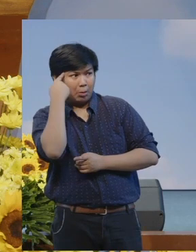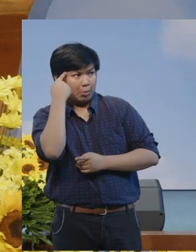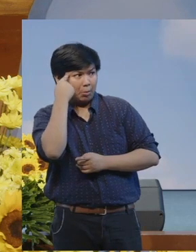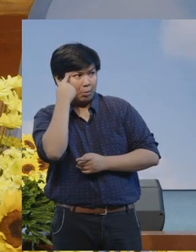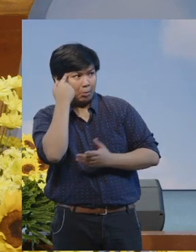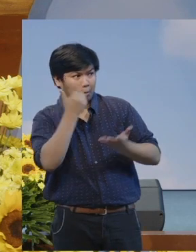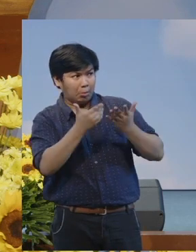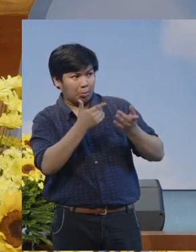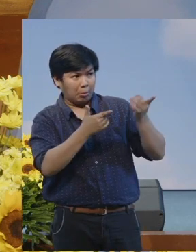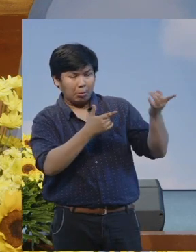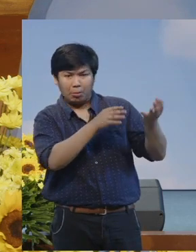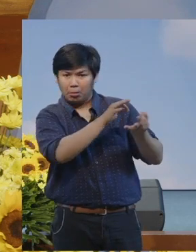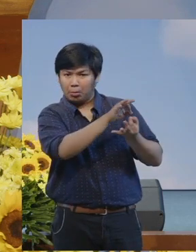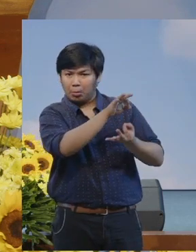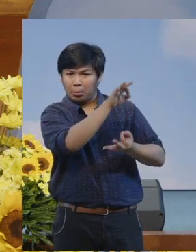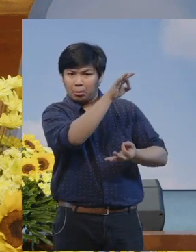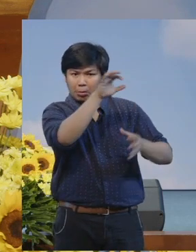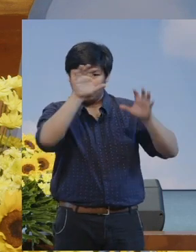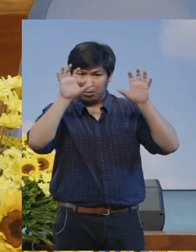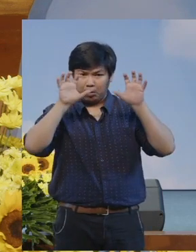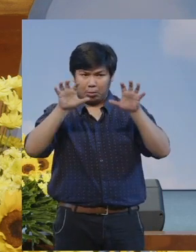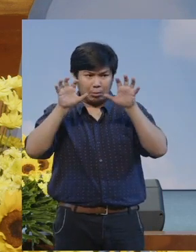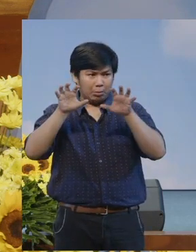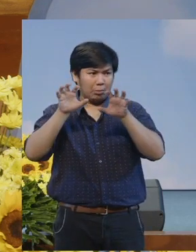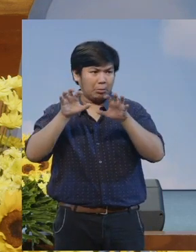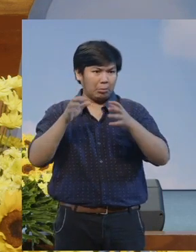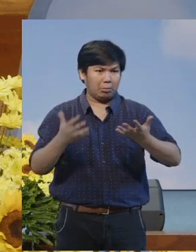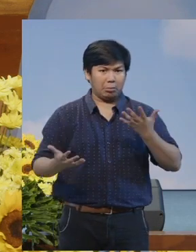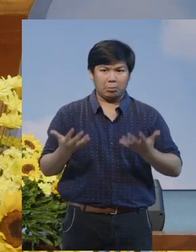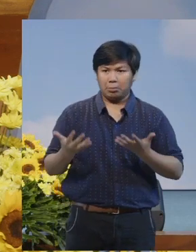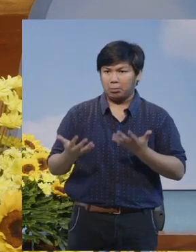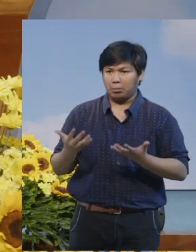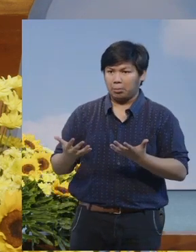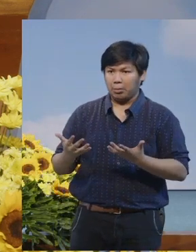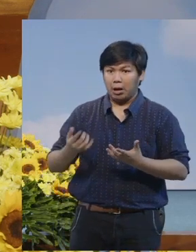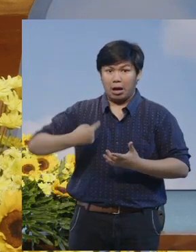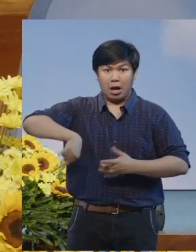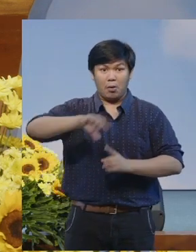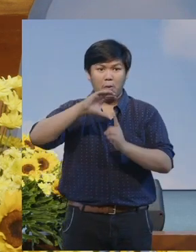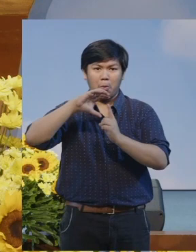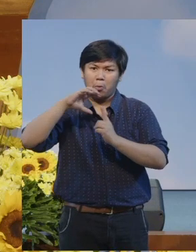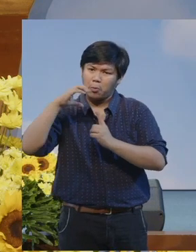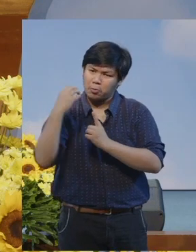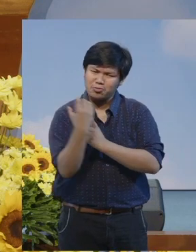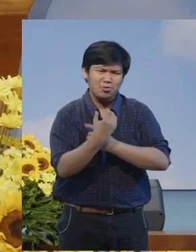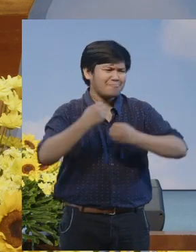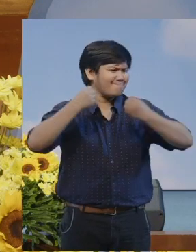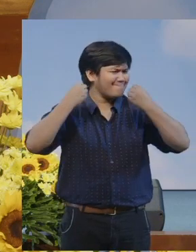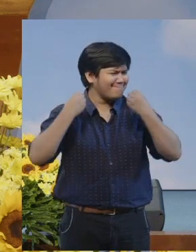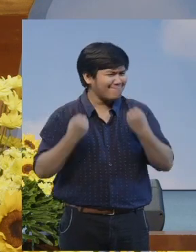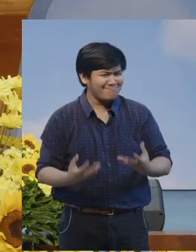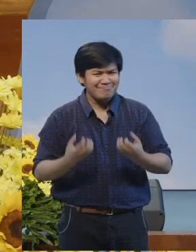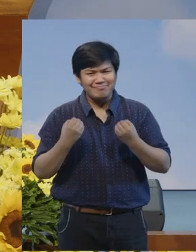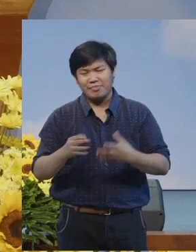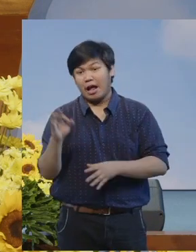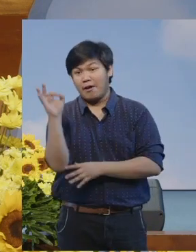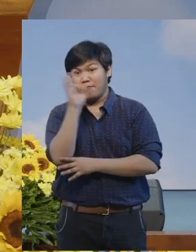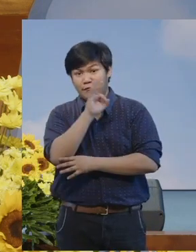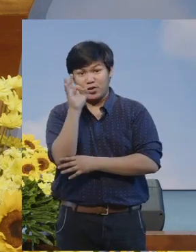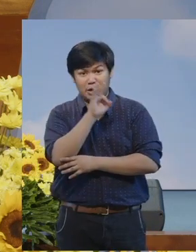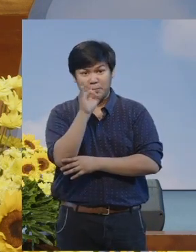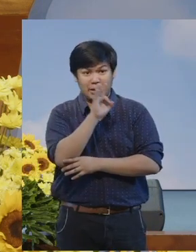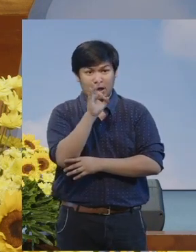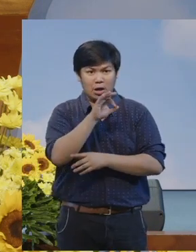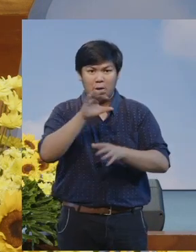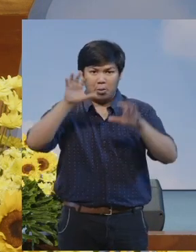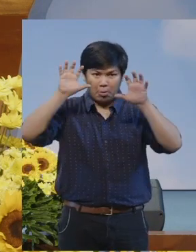paggalaw ng mga multo. Ang ating kultura ay mayaman sa ganitong klaseng mga